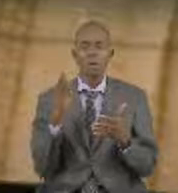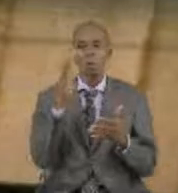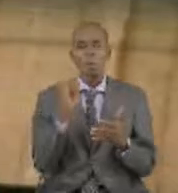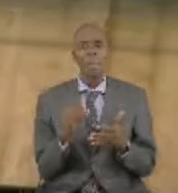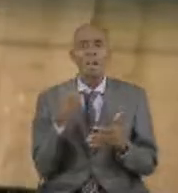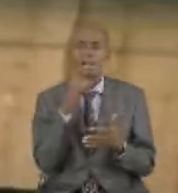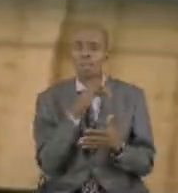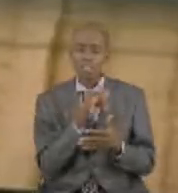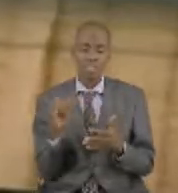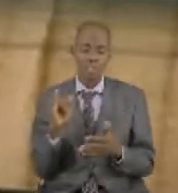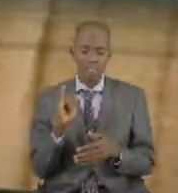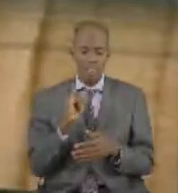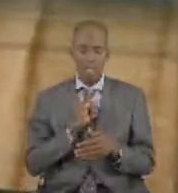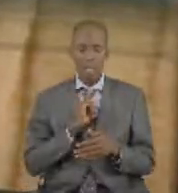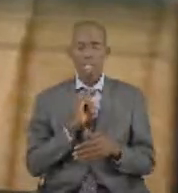mensonge?